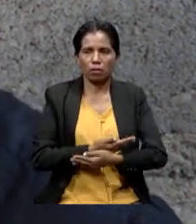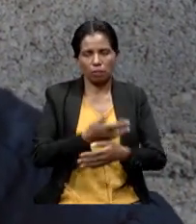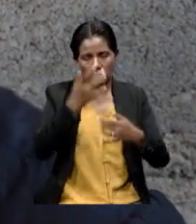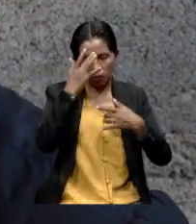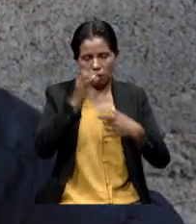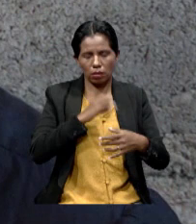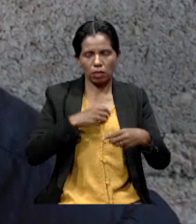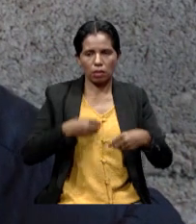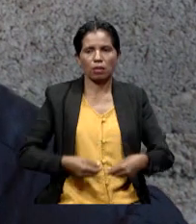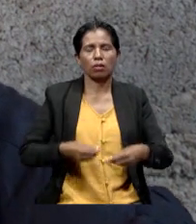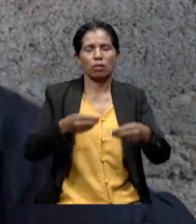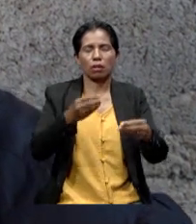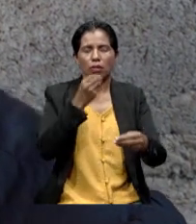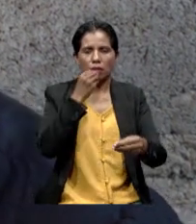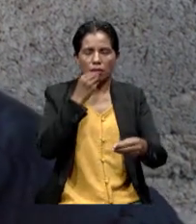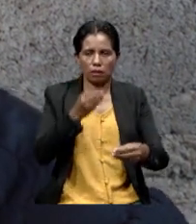khania